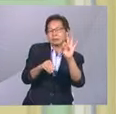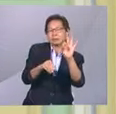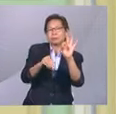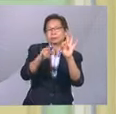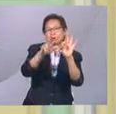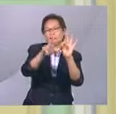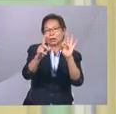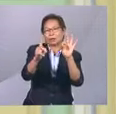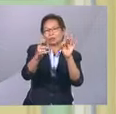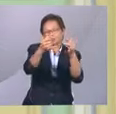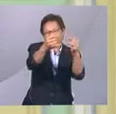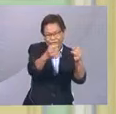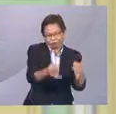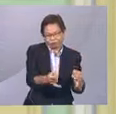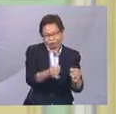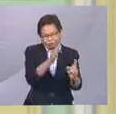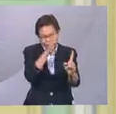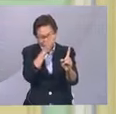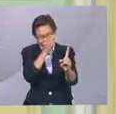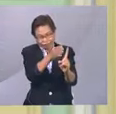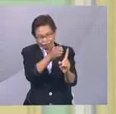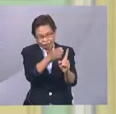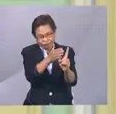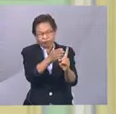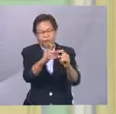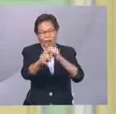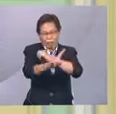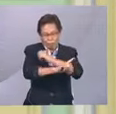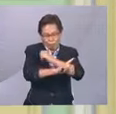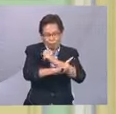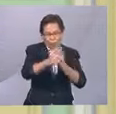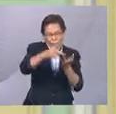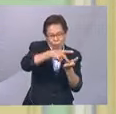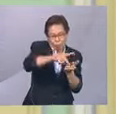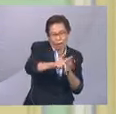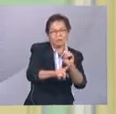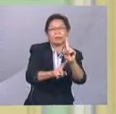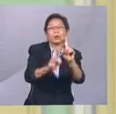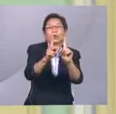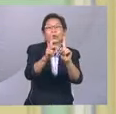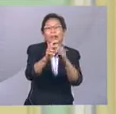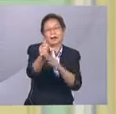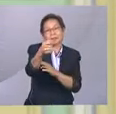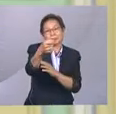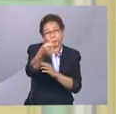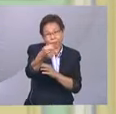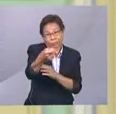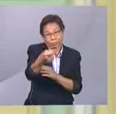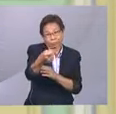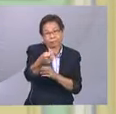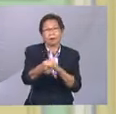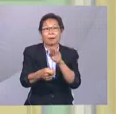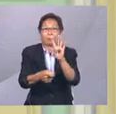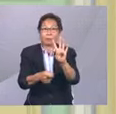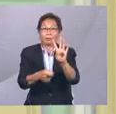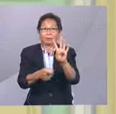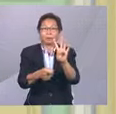931 individu dikenakan kompaun 1000 Ringgit manakala seramai